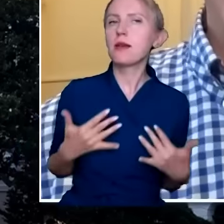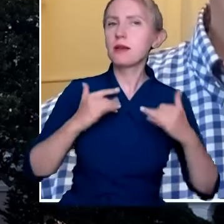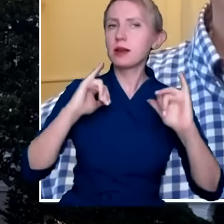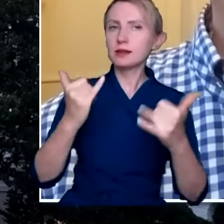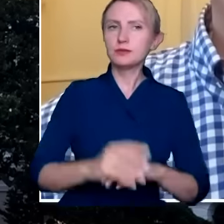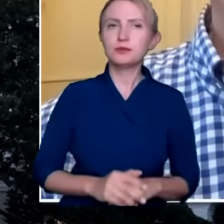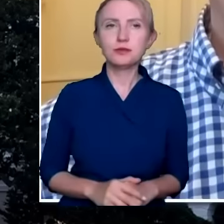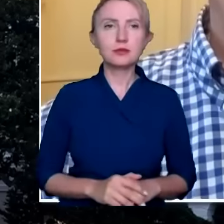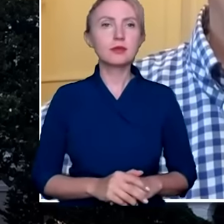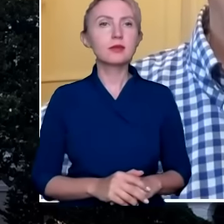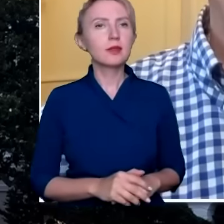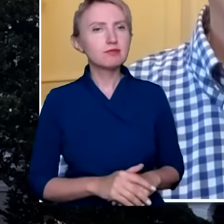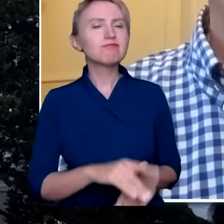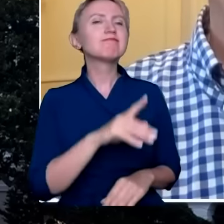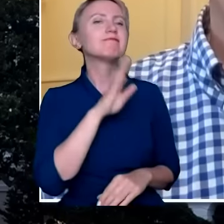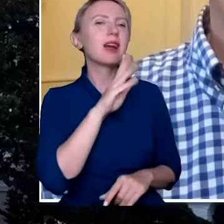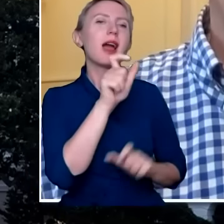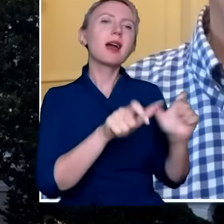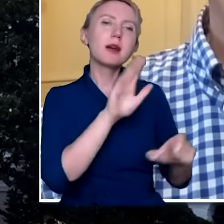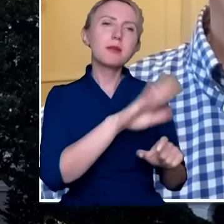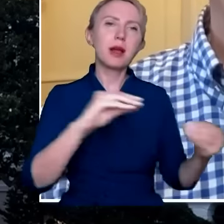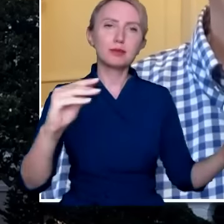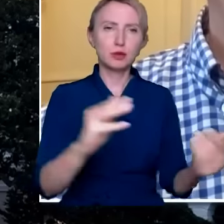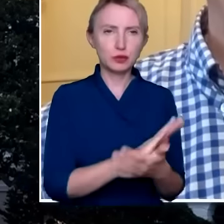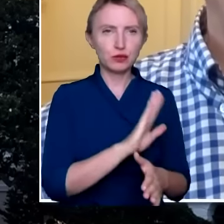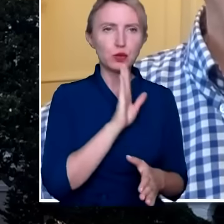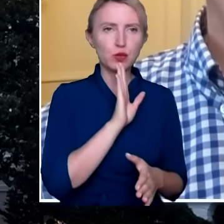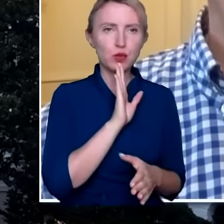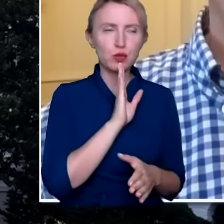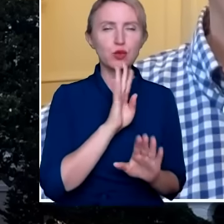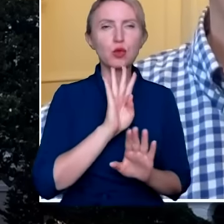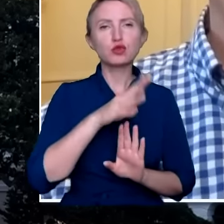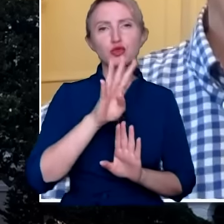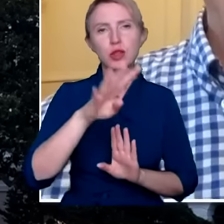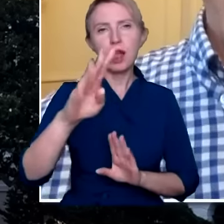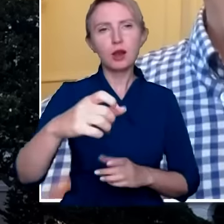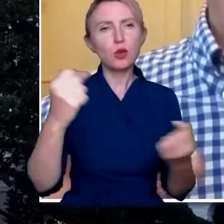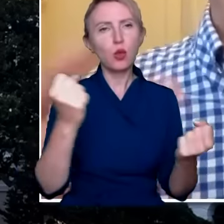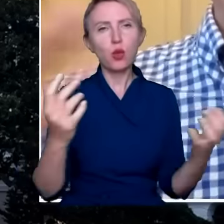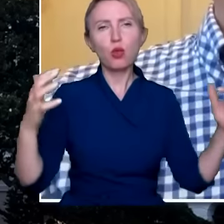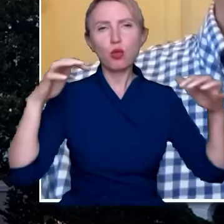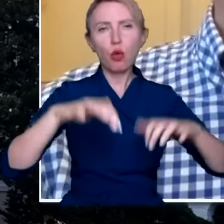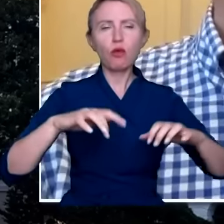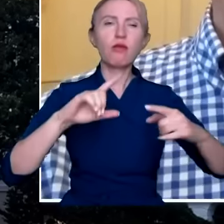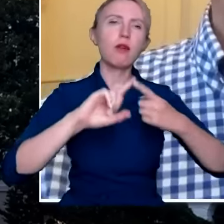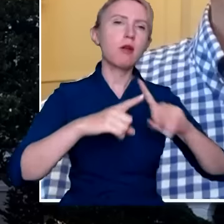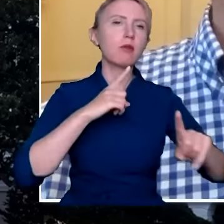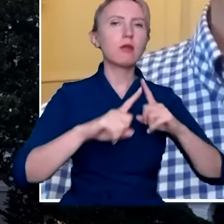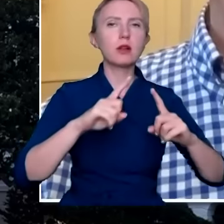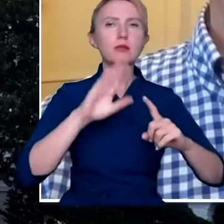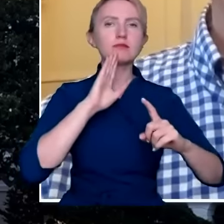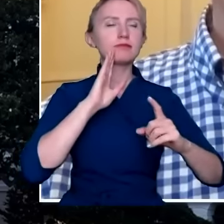Amerykanie przyzwyczajeni są do tych odbywających się co 4 lata wielkich konwencji, takiego